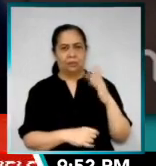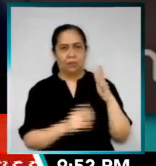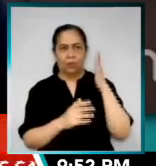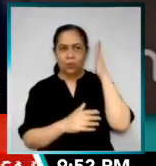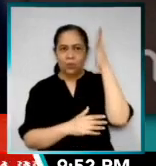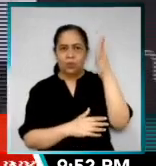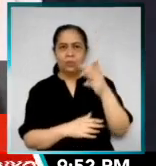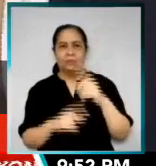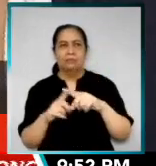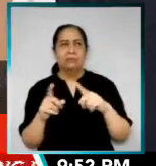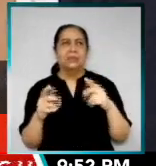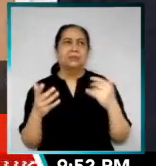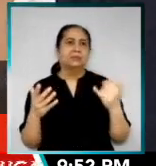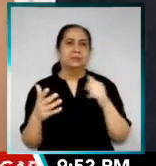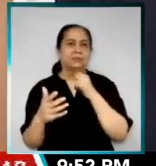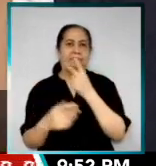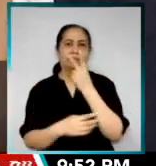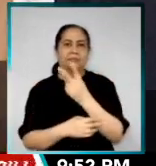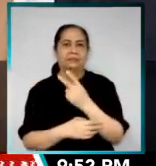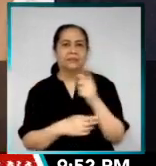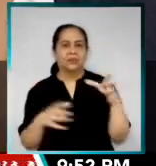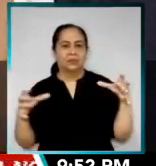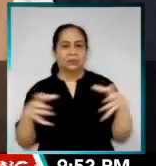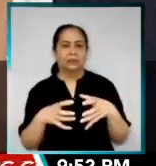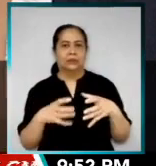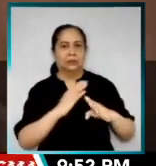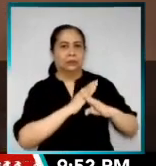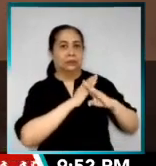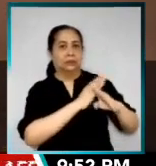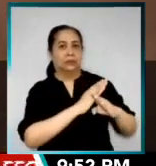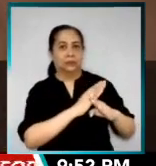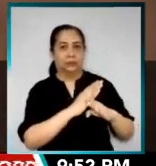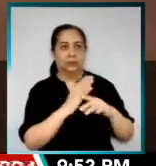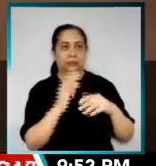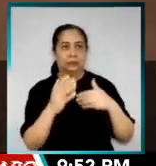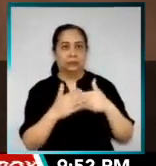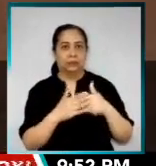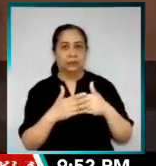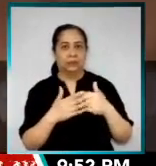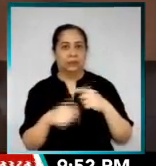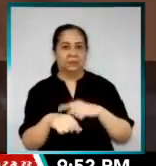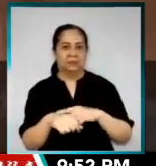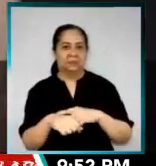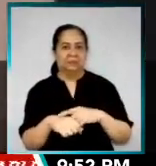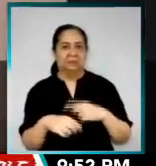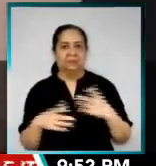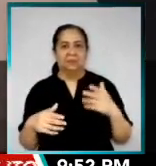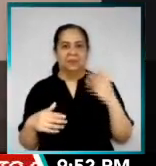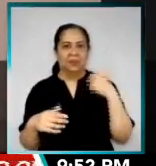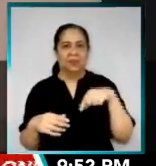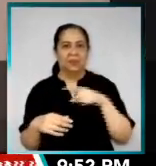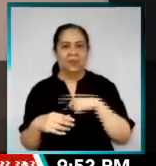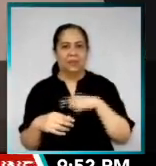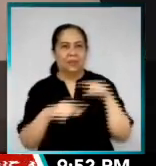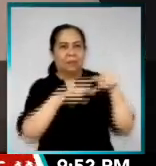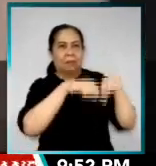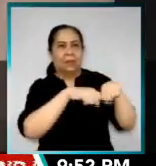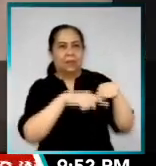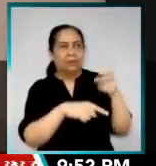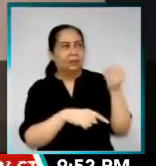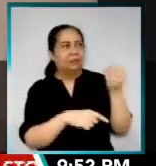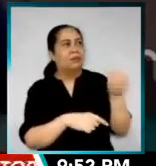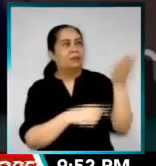of herd immunity sa nearest possible time. Unang-una, we are all dependent on the supplies